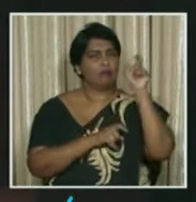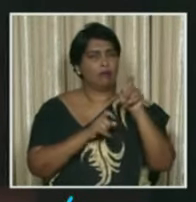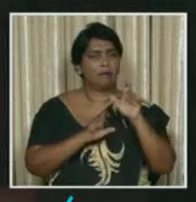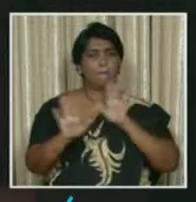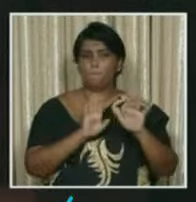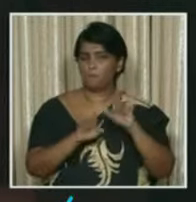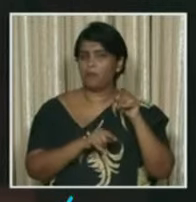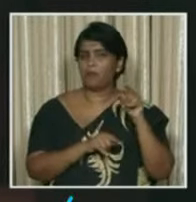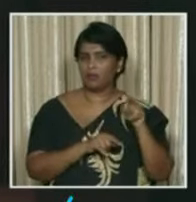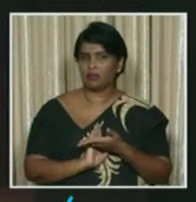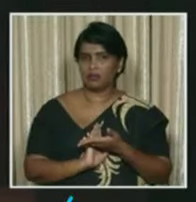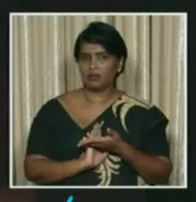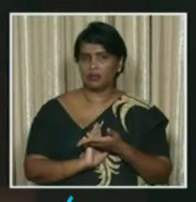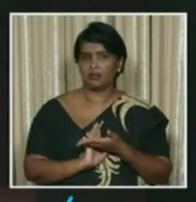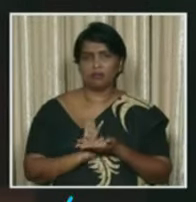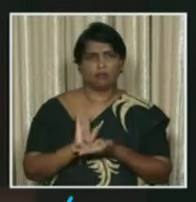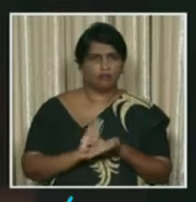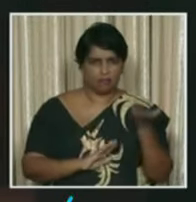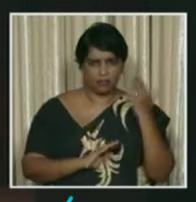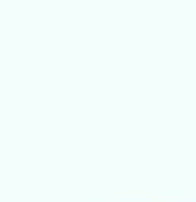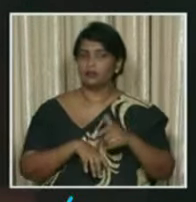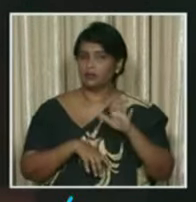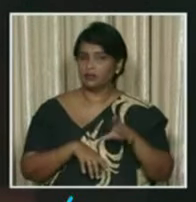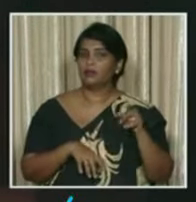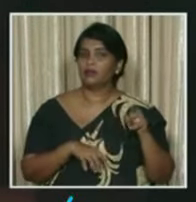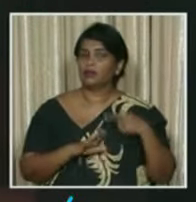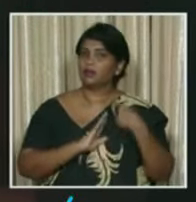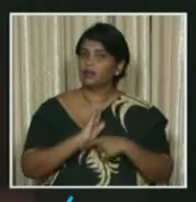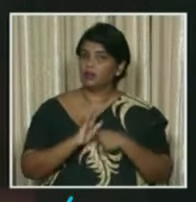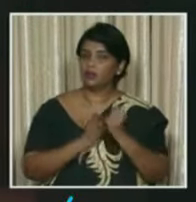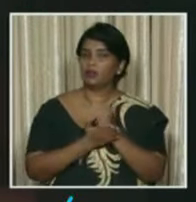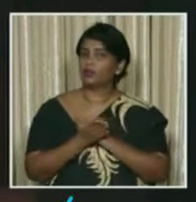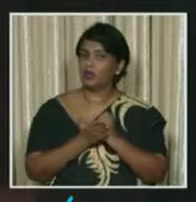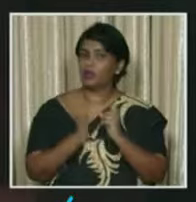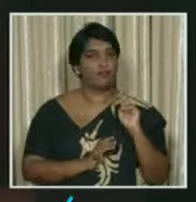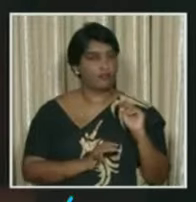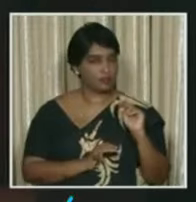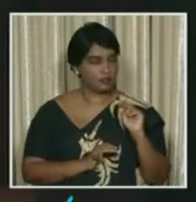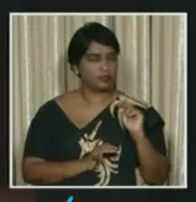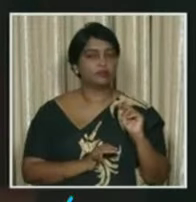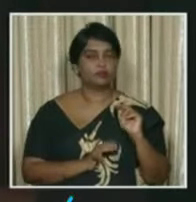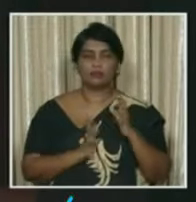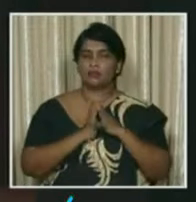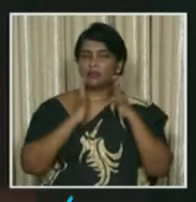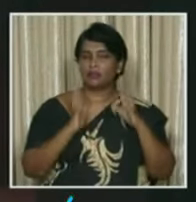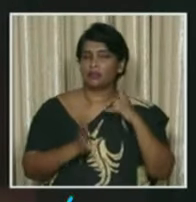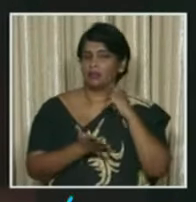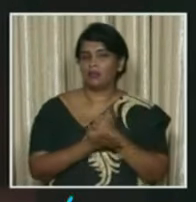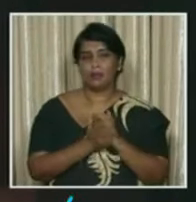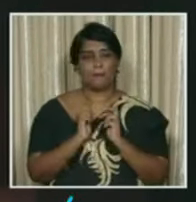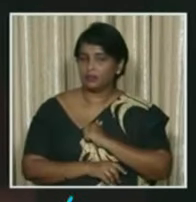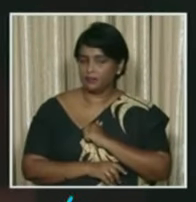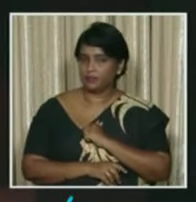මර්ධනය කරන්නට අපේ රටෙන් වැඩපිළිවෙලක් ක්‍රියාත්මක කරනවායි කියලා. රටේ සමස්ත ලක්ෂ 220ම ඉමහත් අගහ දෙකට පත් වී